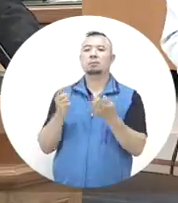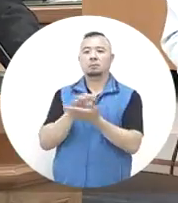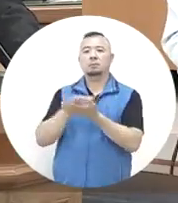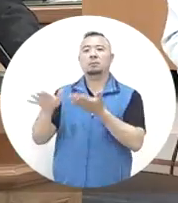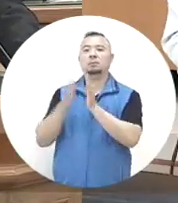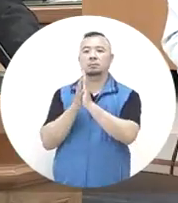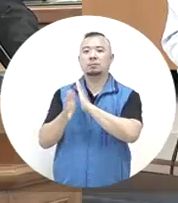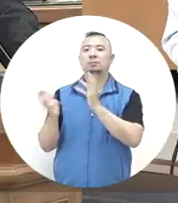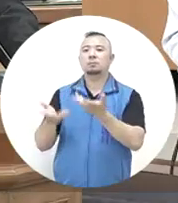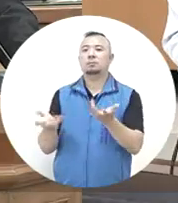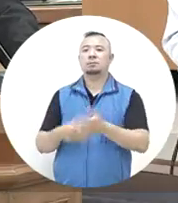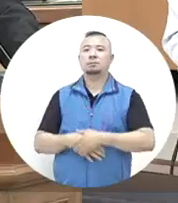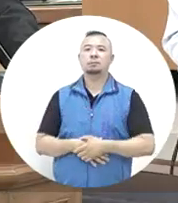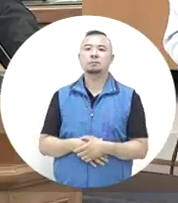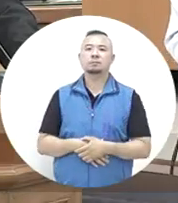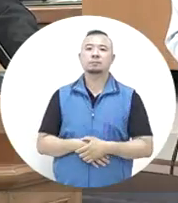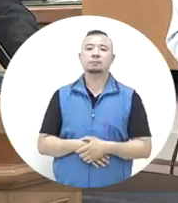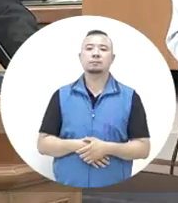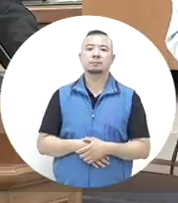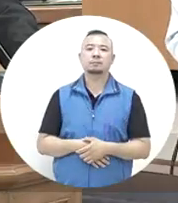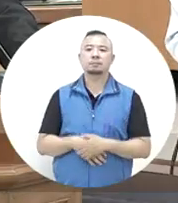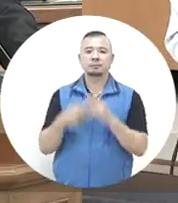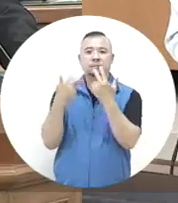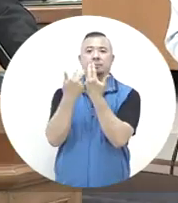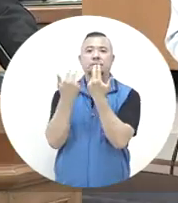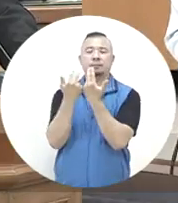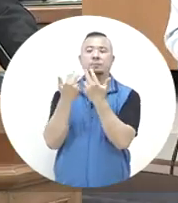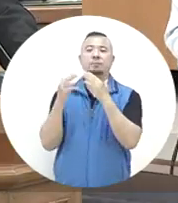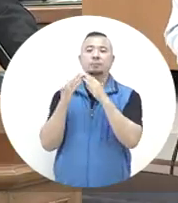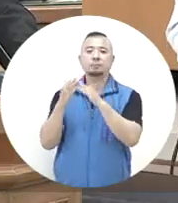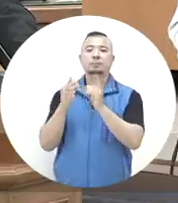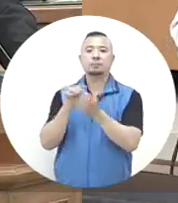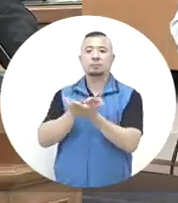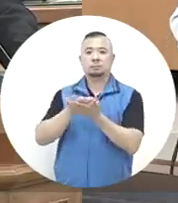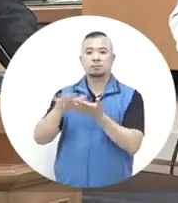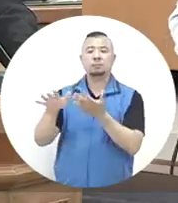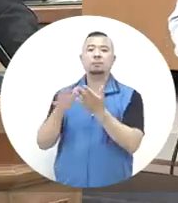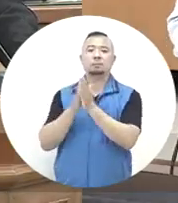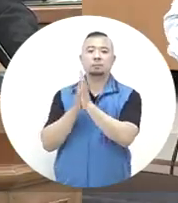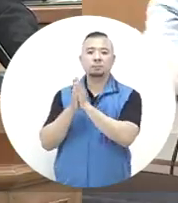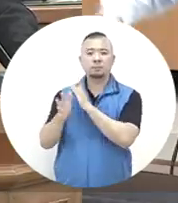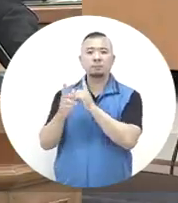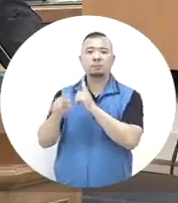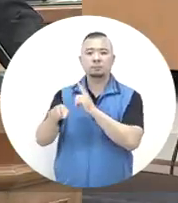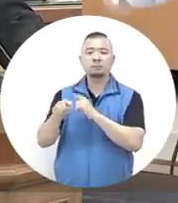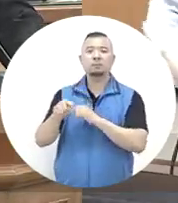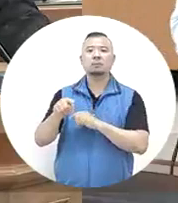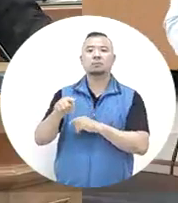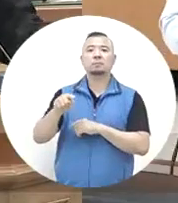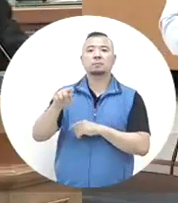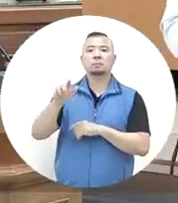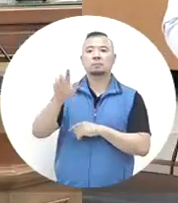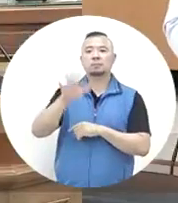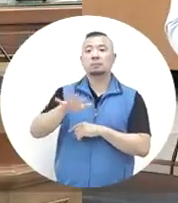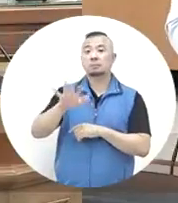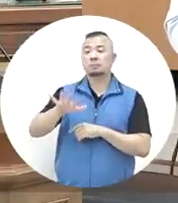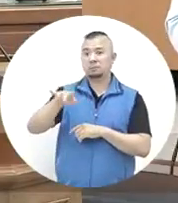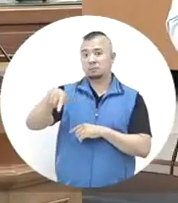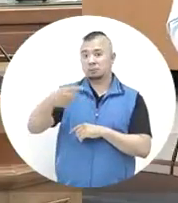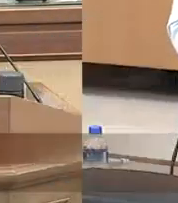洁队的那个我们新北市的清洁队齁，哦，有大概5100名啦齁，啊，要服务我们新北